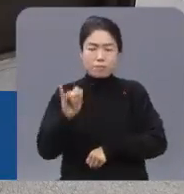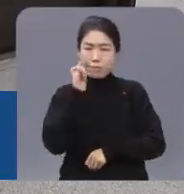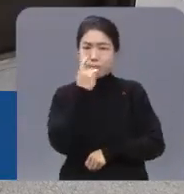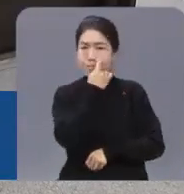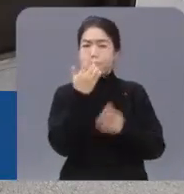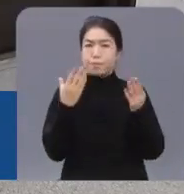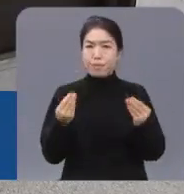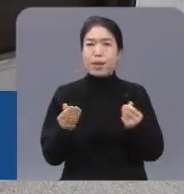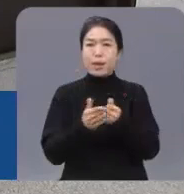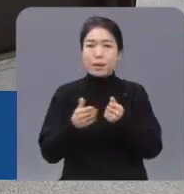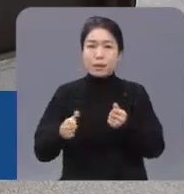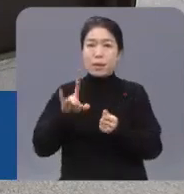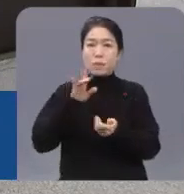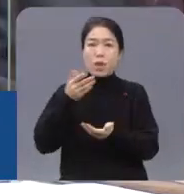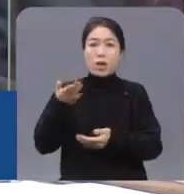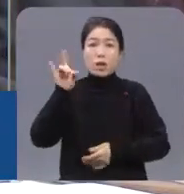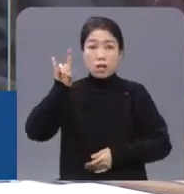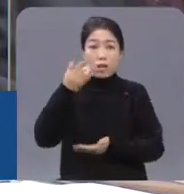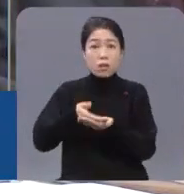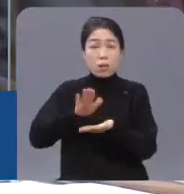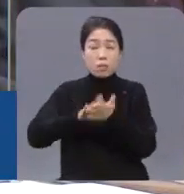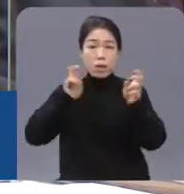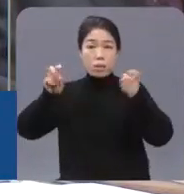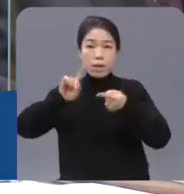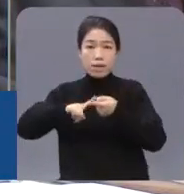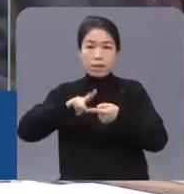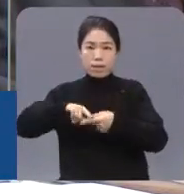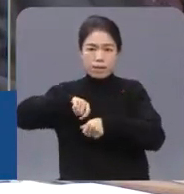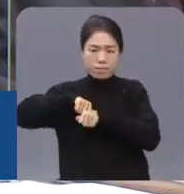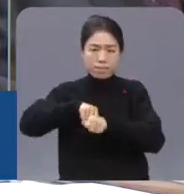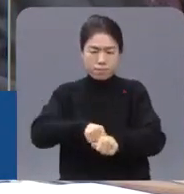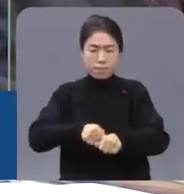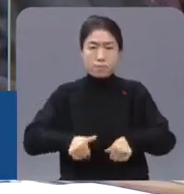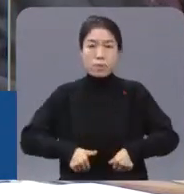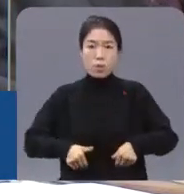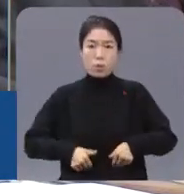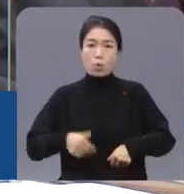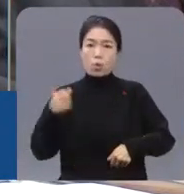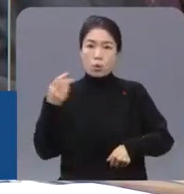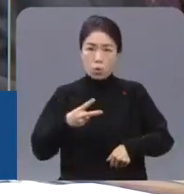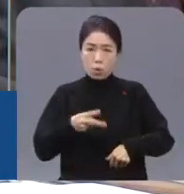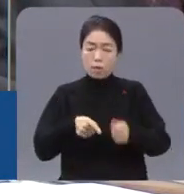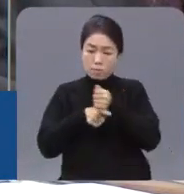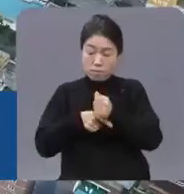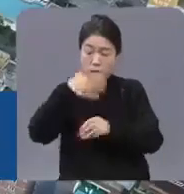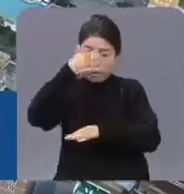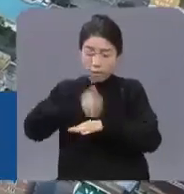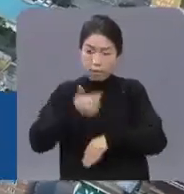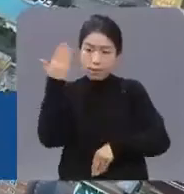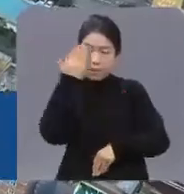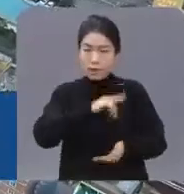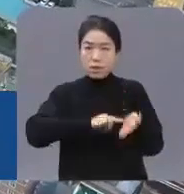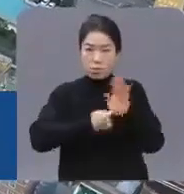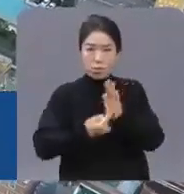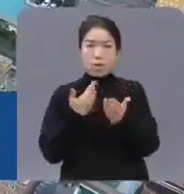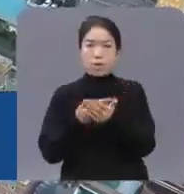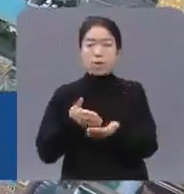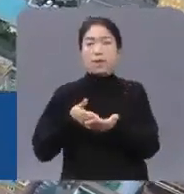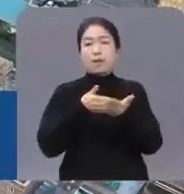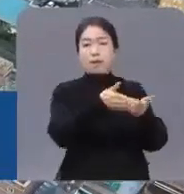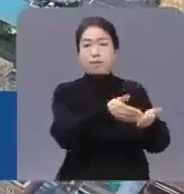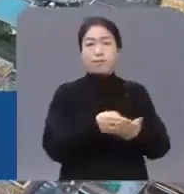증명된만큼 현대산업개발에 대해 엄중하고 무거운 책임을 물어야 하고 청문결과도 투명하게 공개하라고